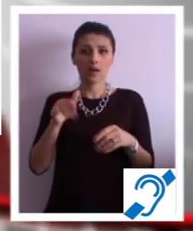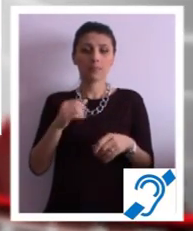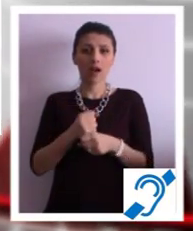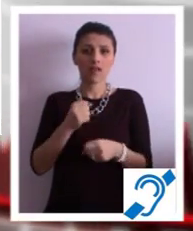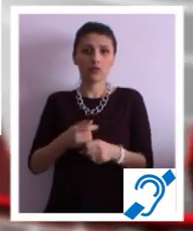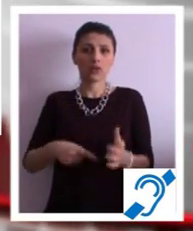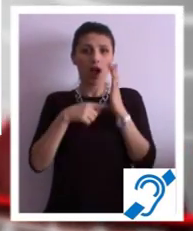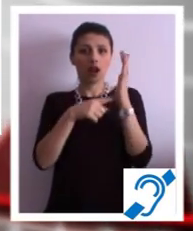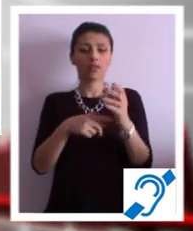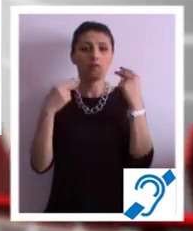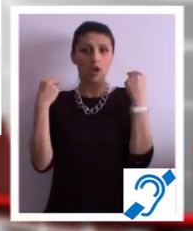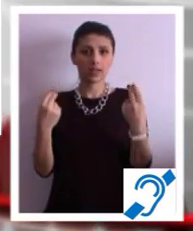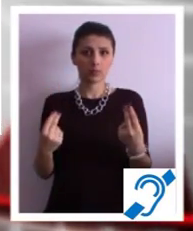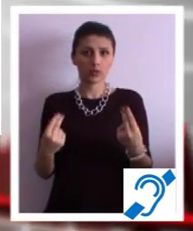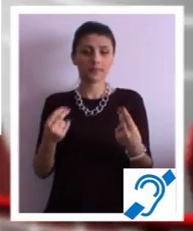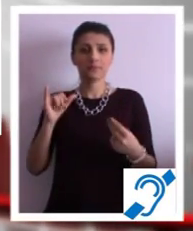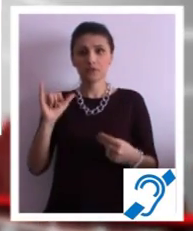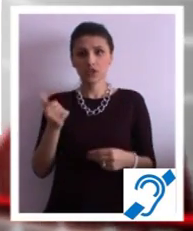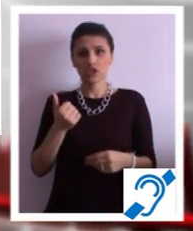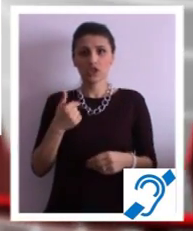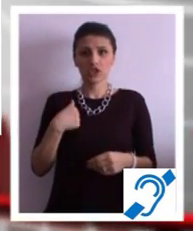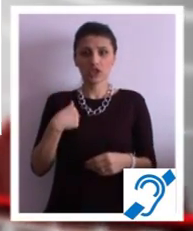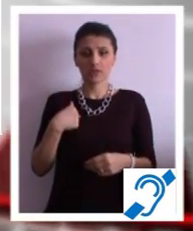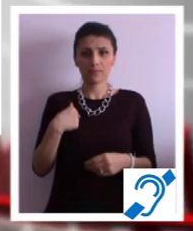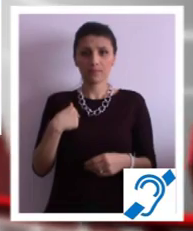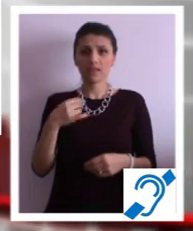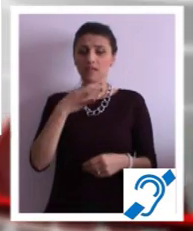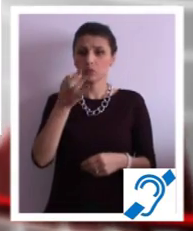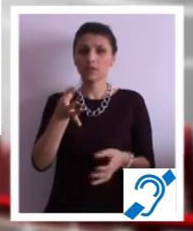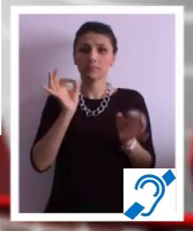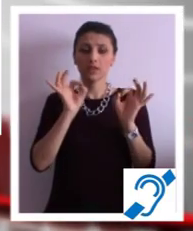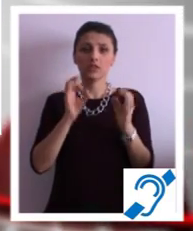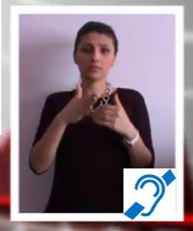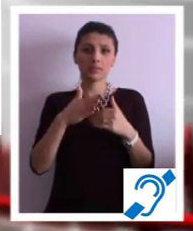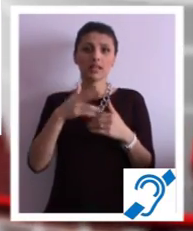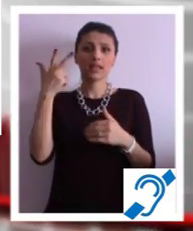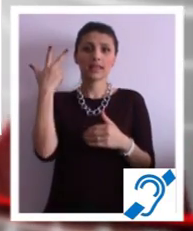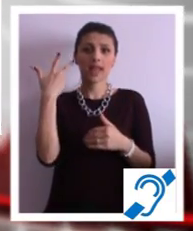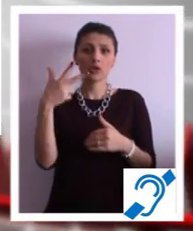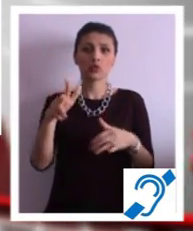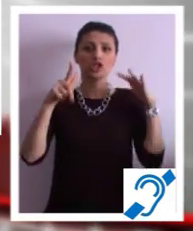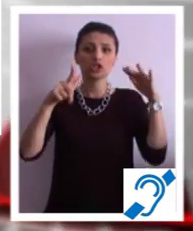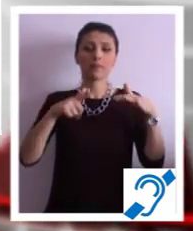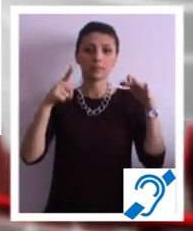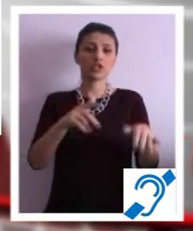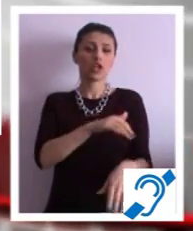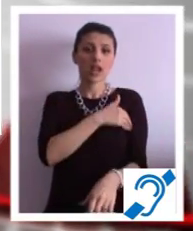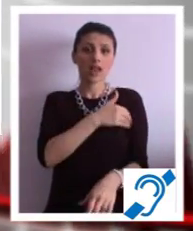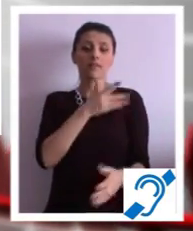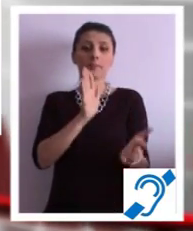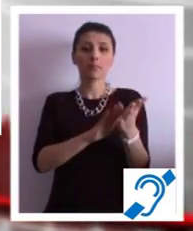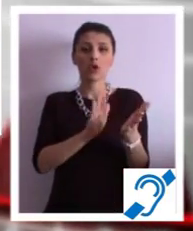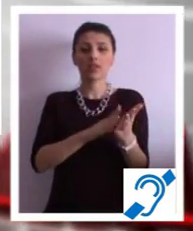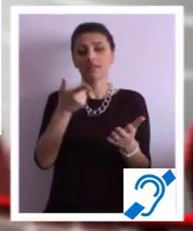o prezență foarte bună și mărturie spre cifra de 317 elevi care, din